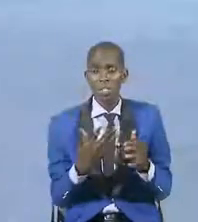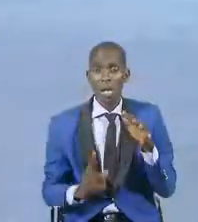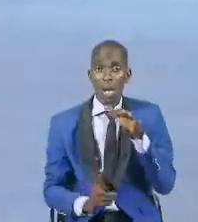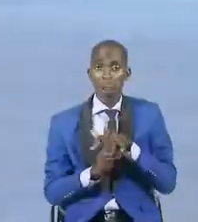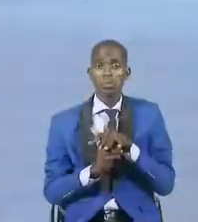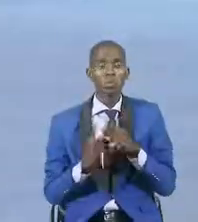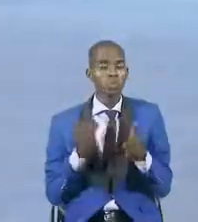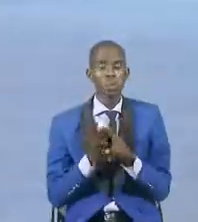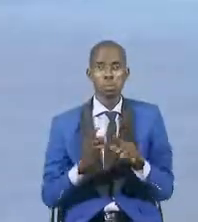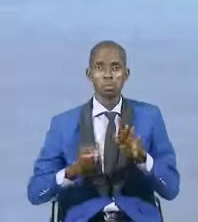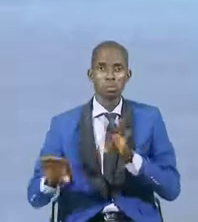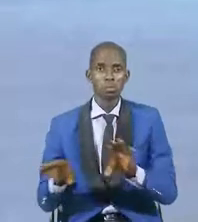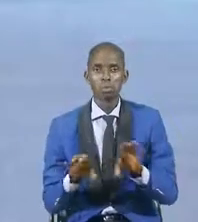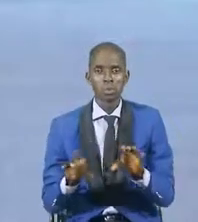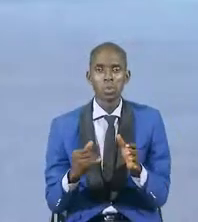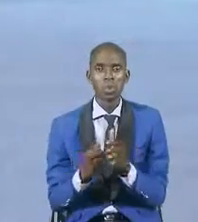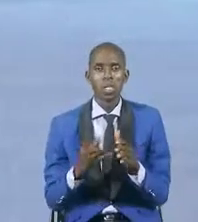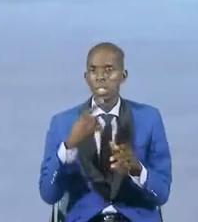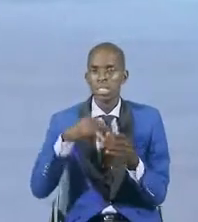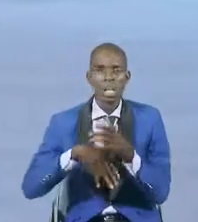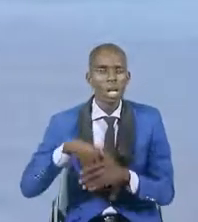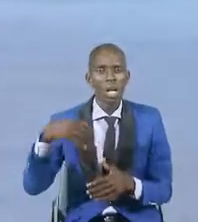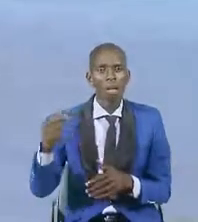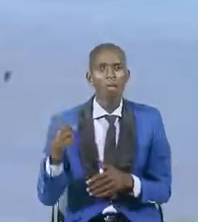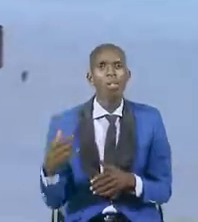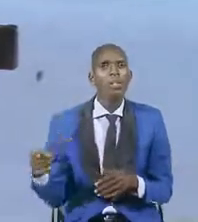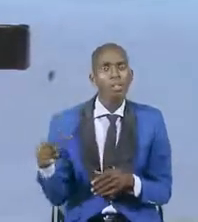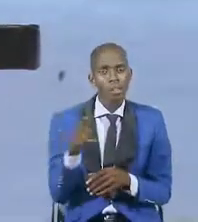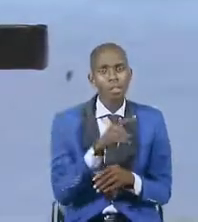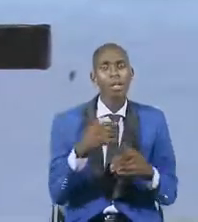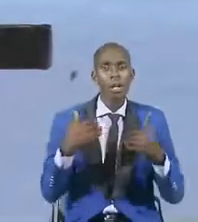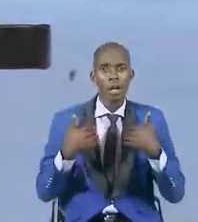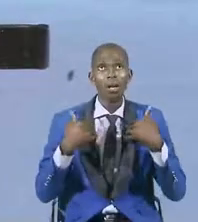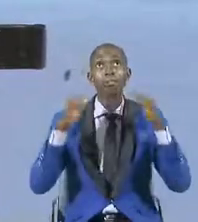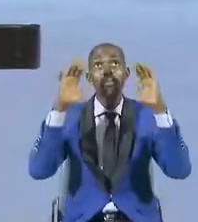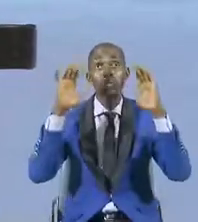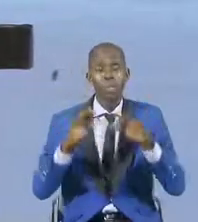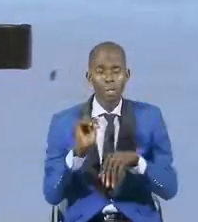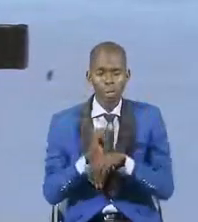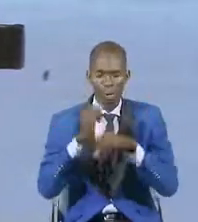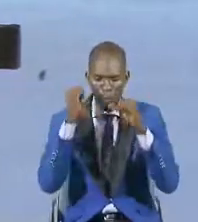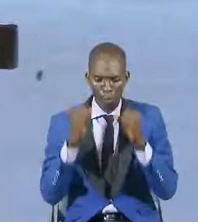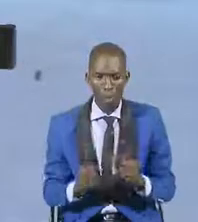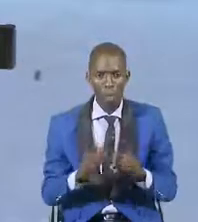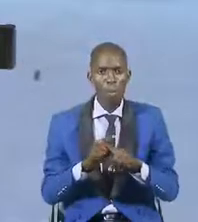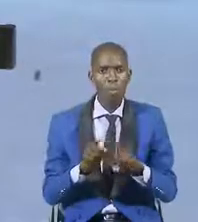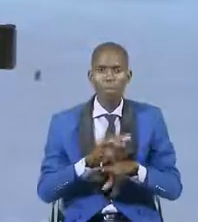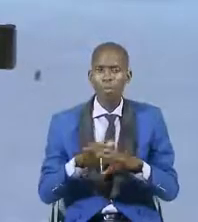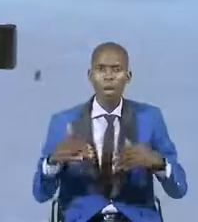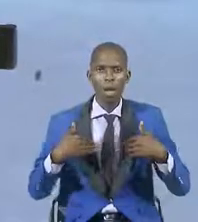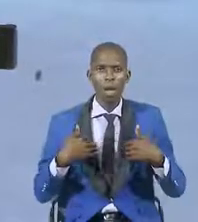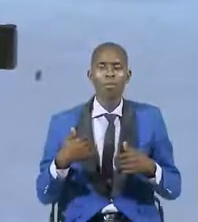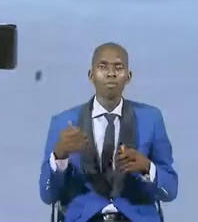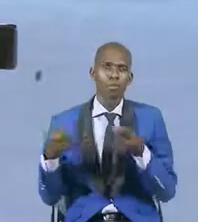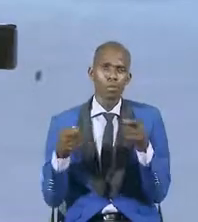arrive, alors ils vont s'énerver, ils vont commencer à fulminer. Ils ont la puissance pour faire des miracles,